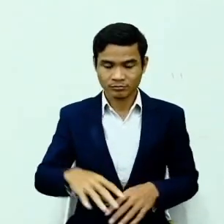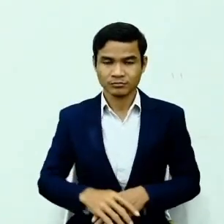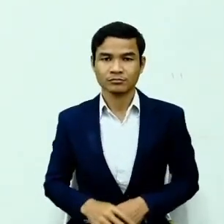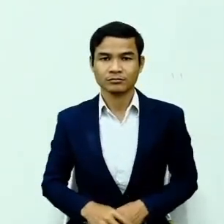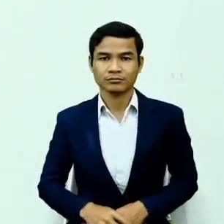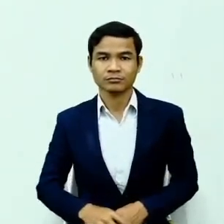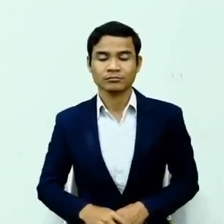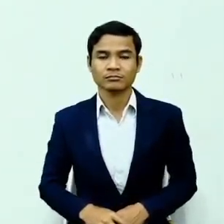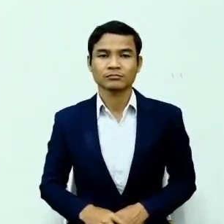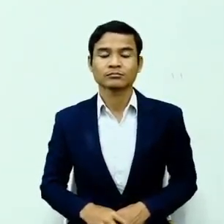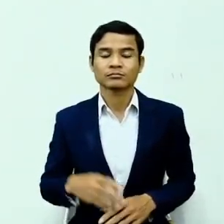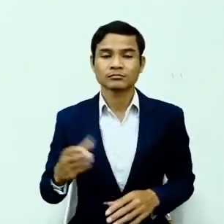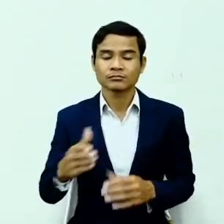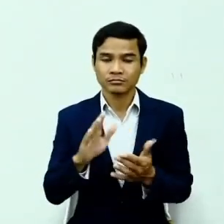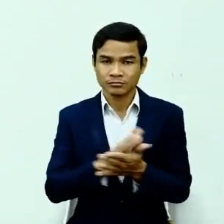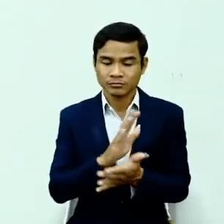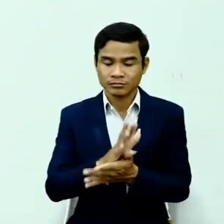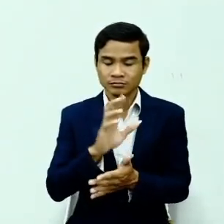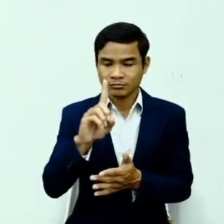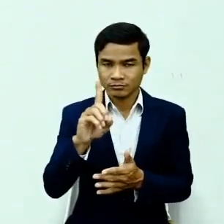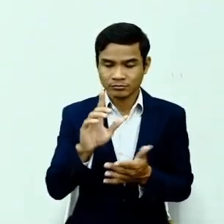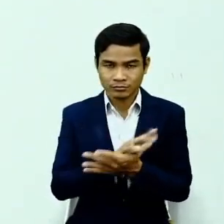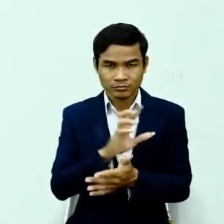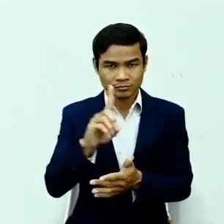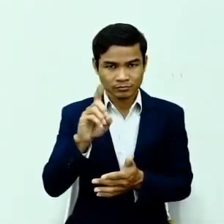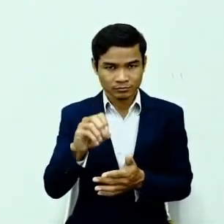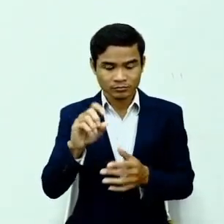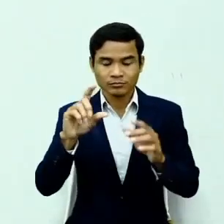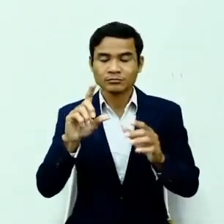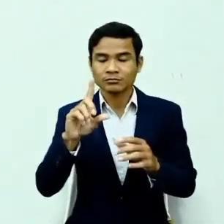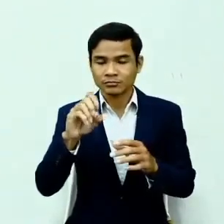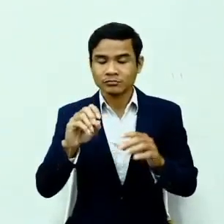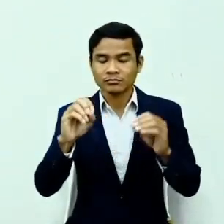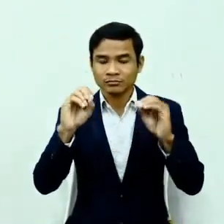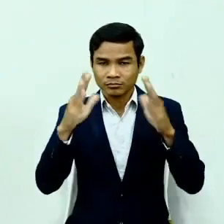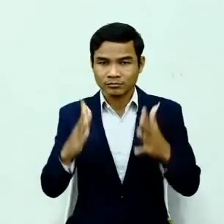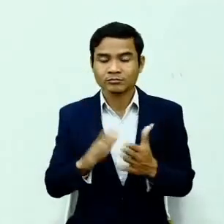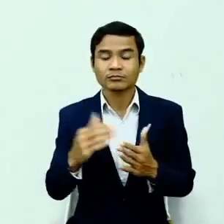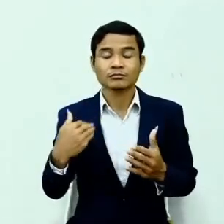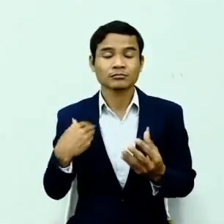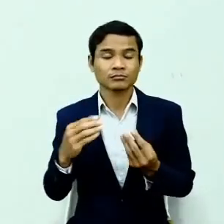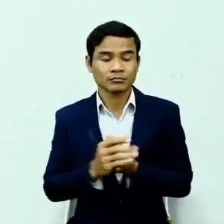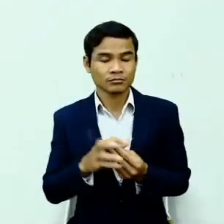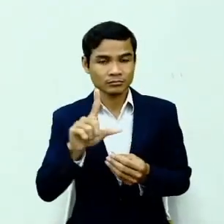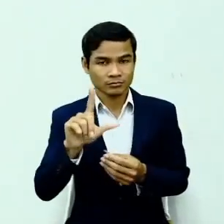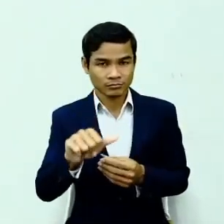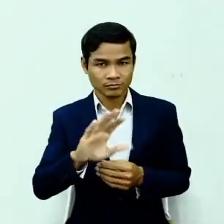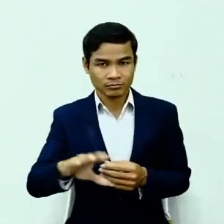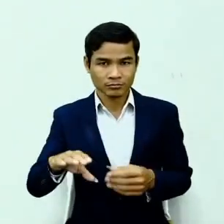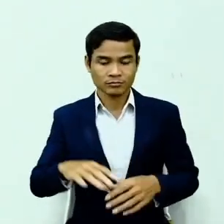rồi nè con nè. Chân lý bằng tẹp đọc rồi bằng nè cổ. Chà cứ miên chùm nốn mùi. Mùi rồi nè con.